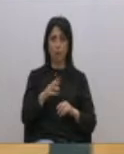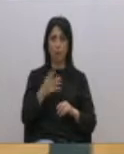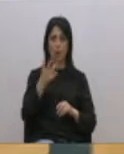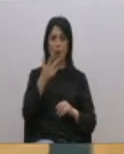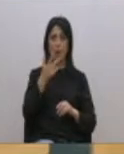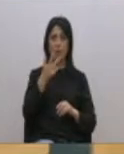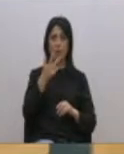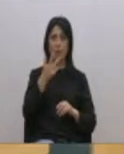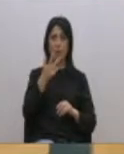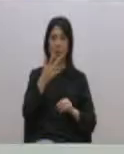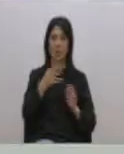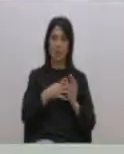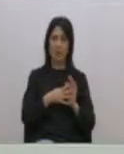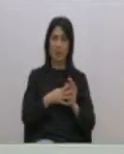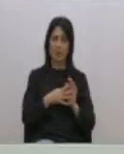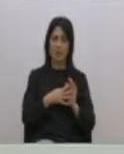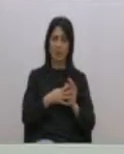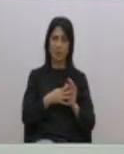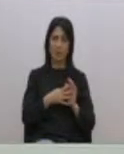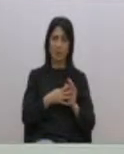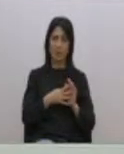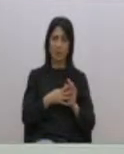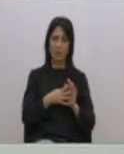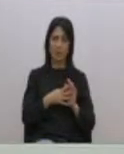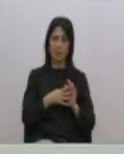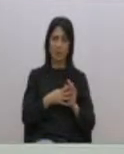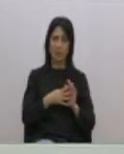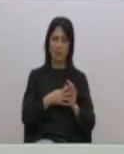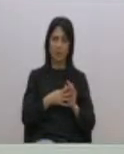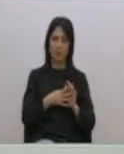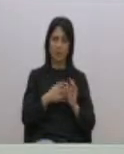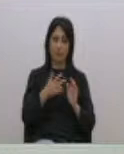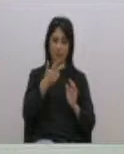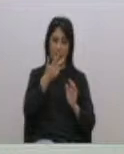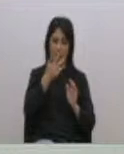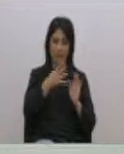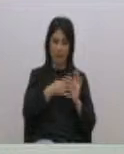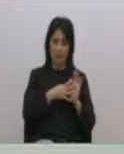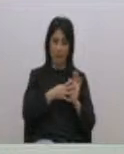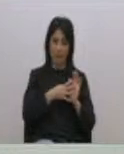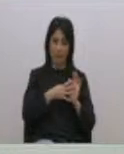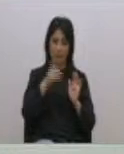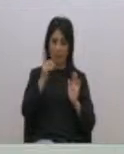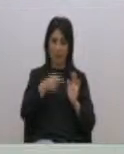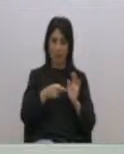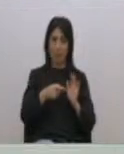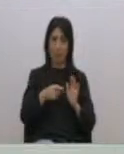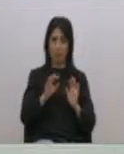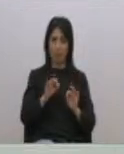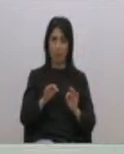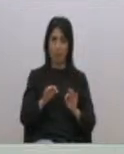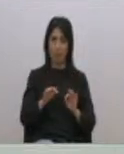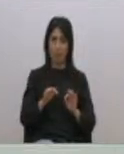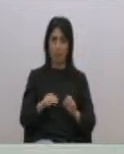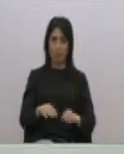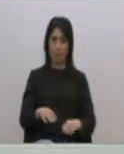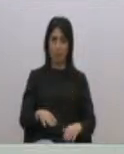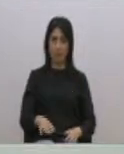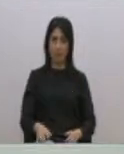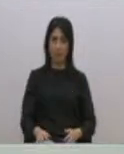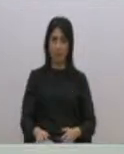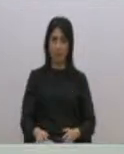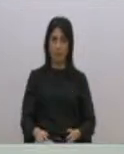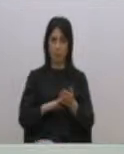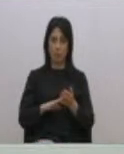39 პუნქტია, თუ 39 მუხლი? Ეს არის 39 თა 39 ხო, წინა 39